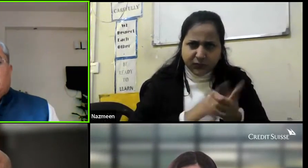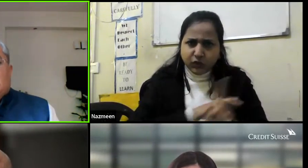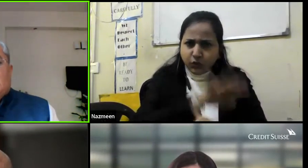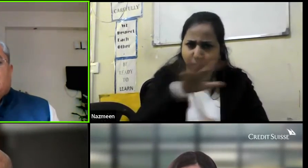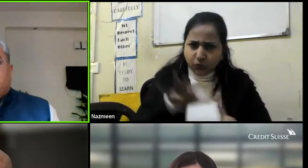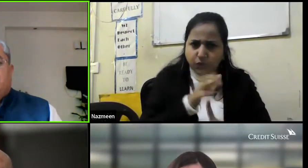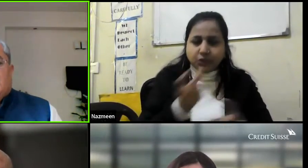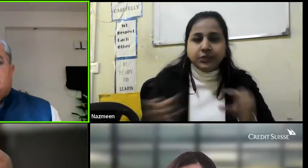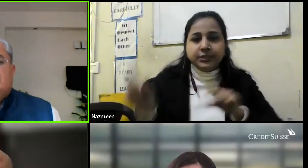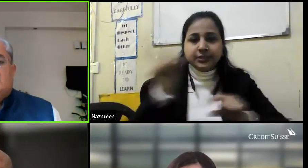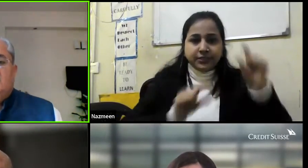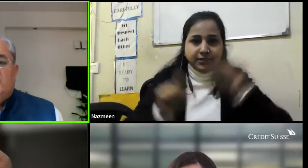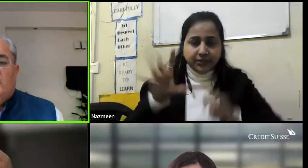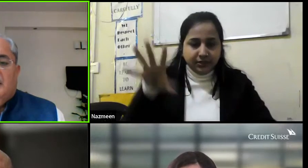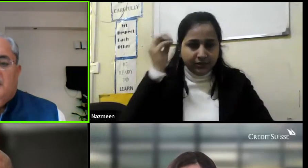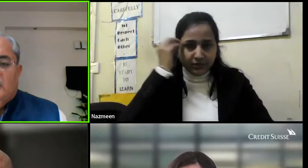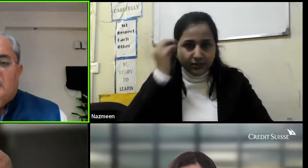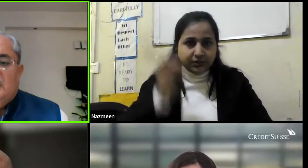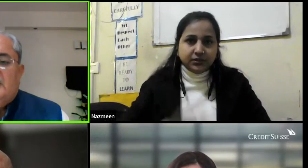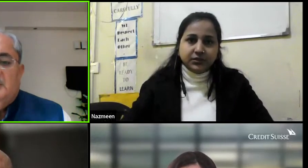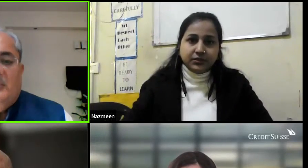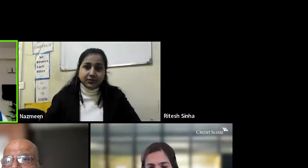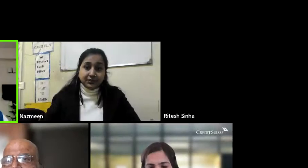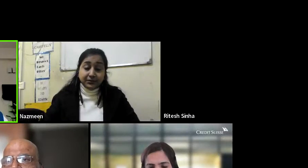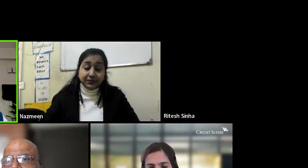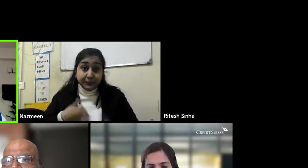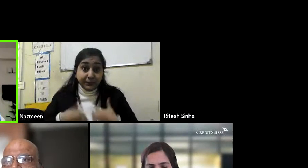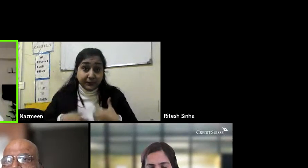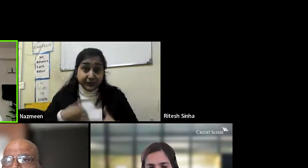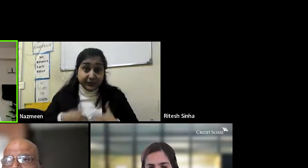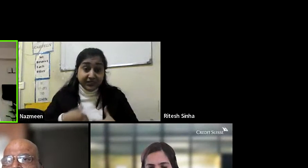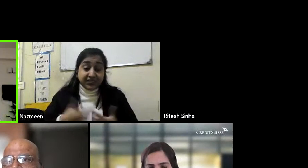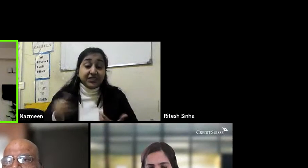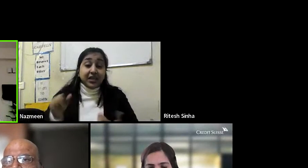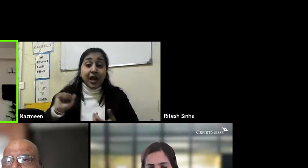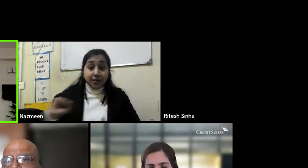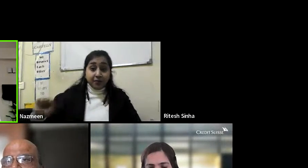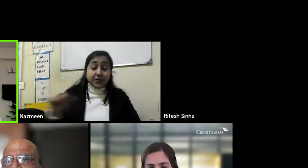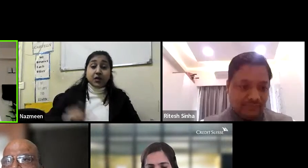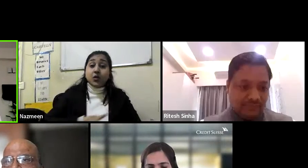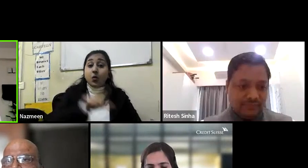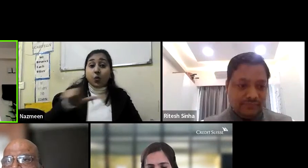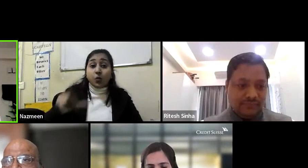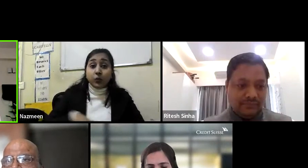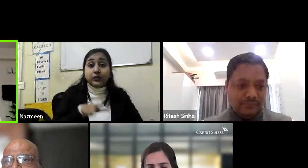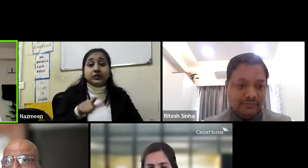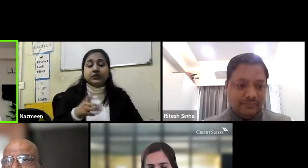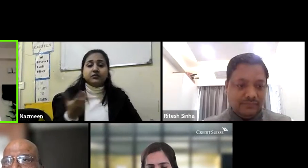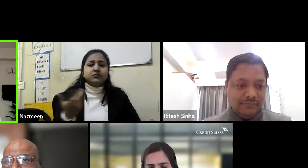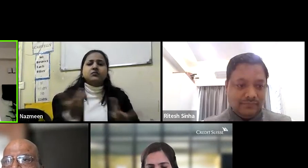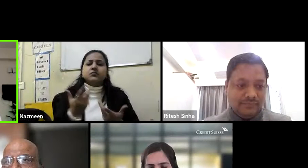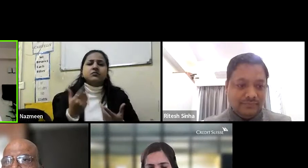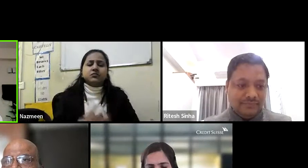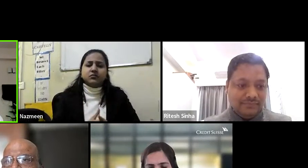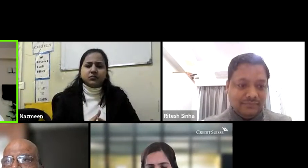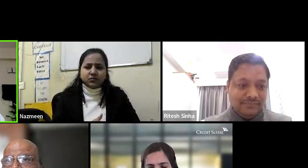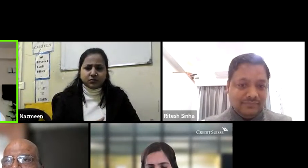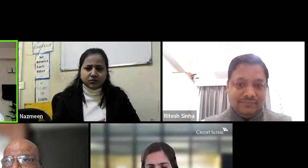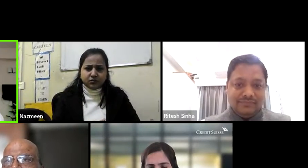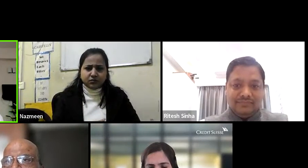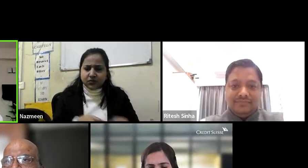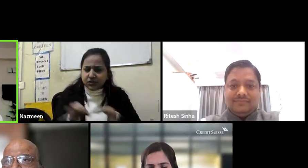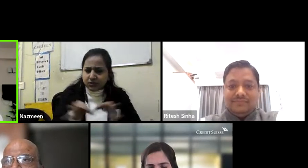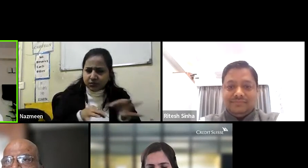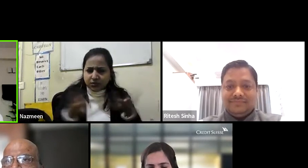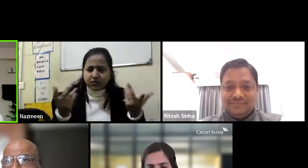Ritesh, आपके पैशन जो आप लोकल एंटरप्रेन्योरशिप के लिए लगाते हैं, वो आपका क्या एडवाइस होगी